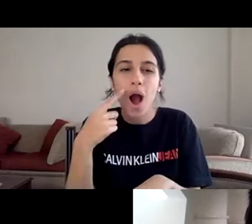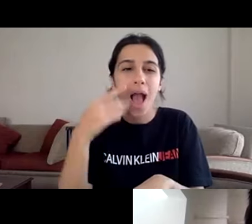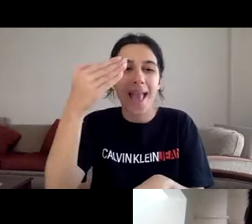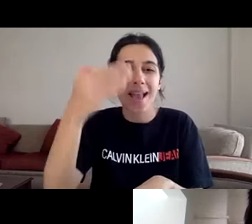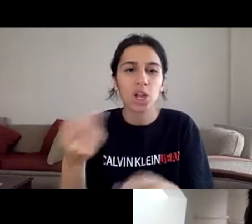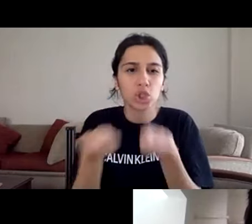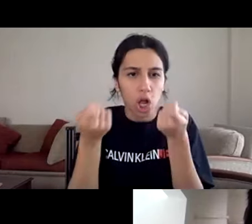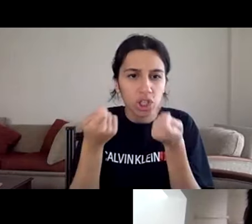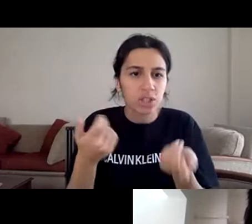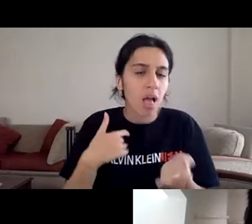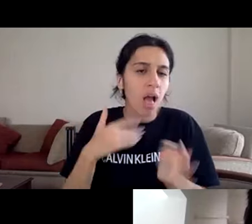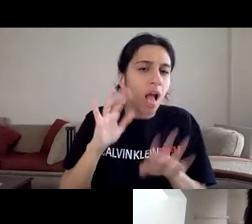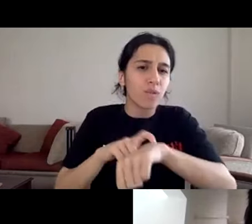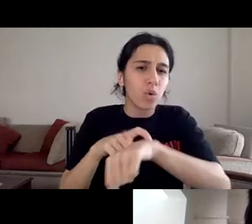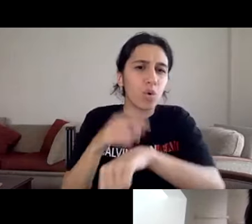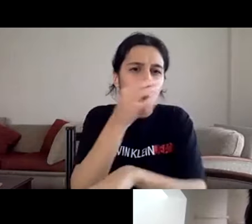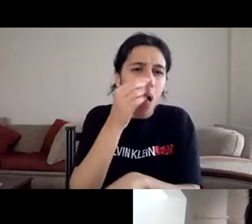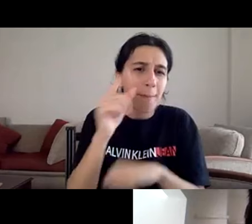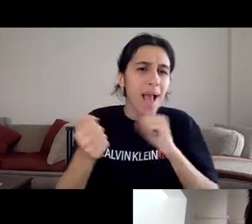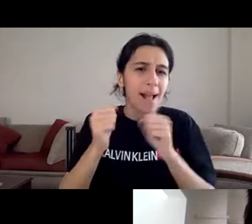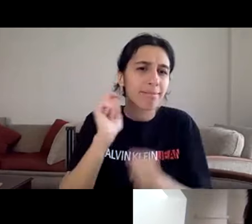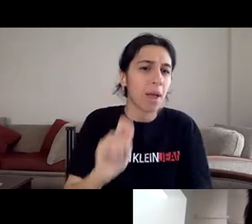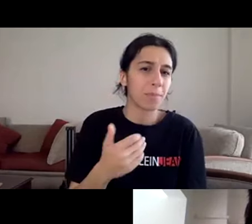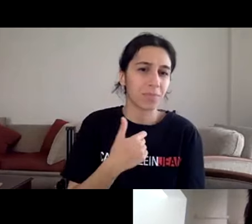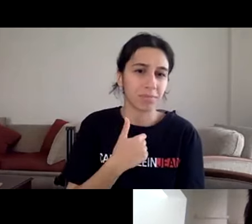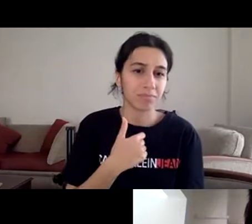kurdum. Evet, mesela. Çok bunlar güzel. Müthiş erişilebilirlik